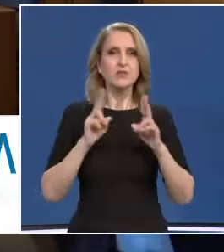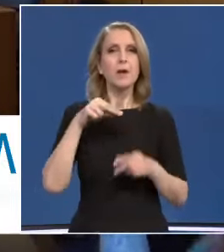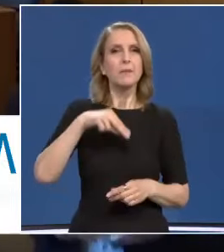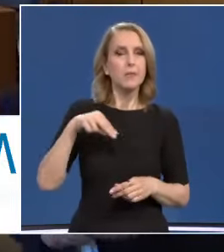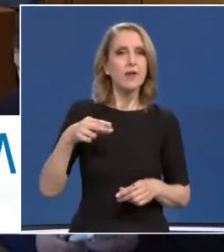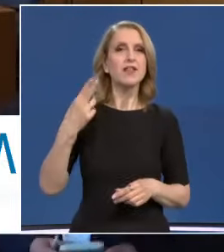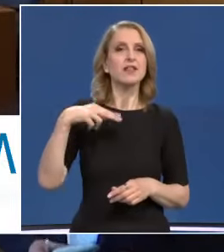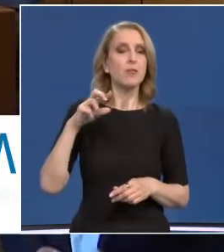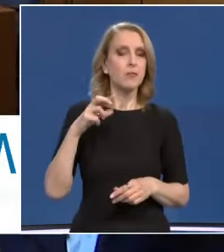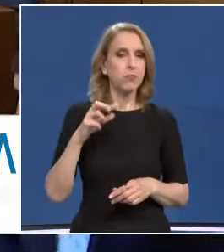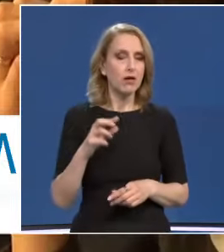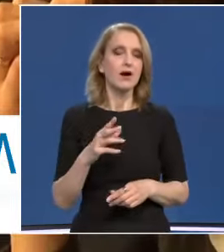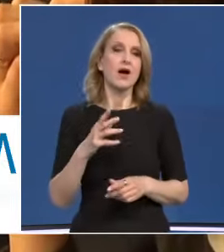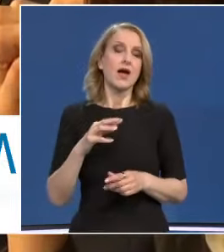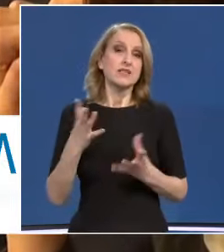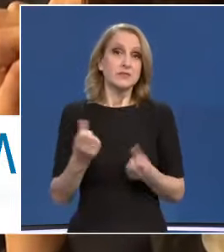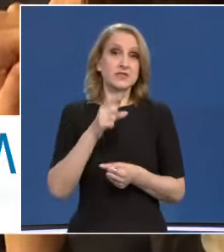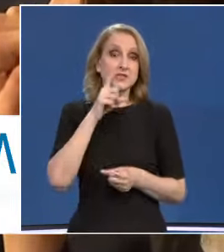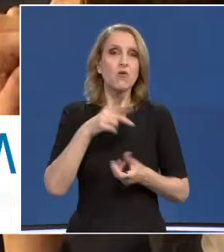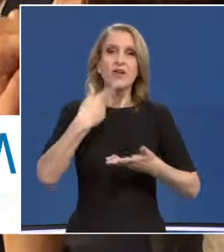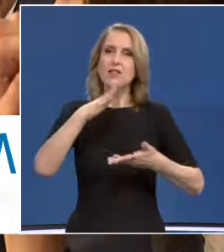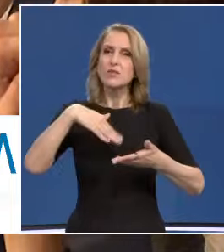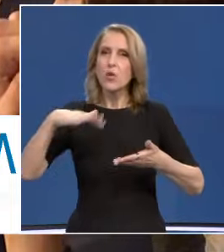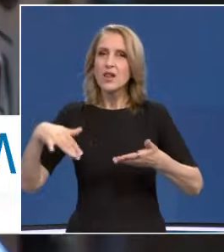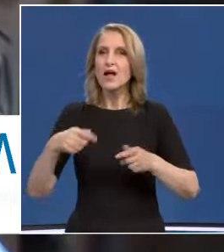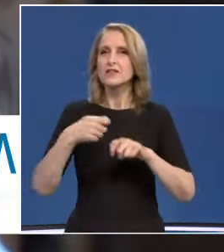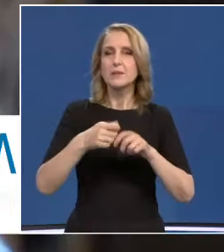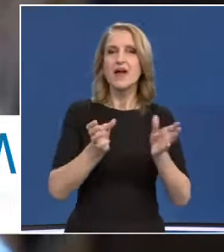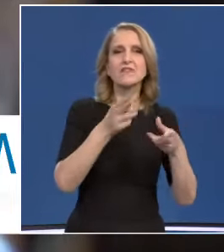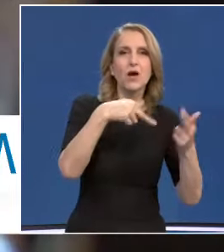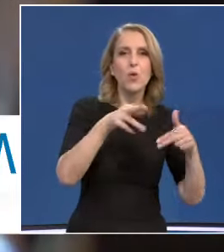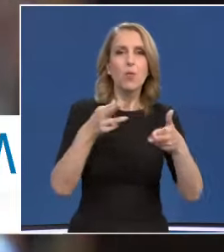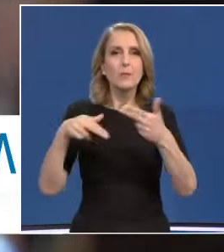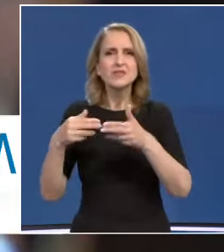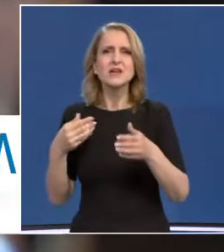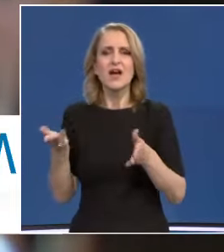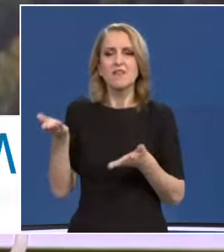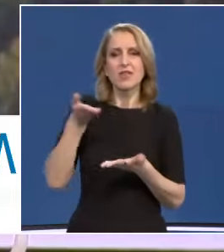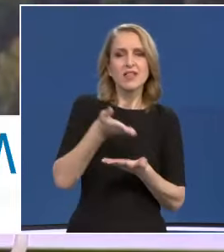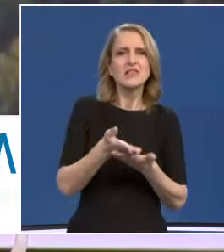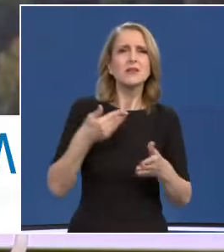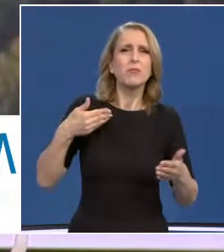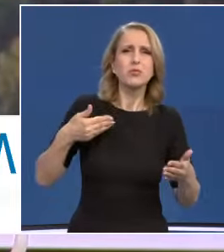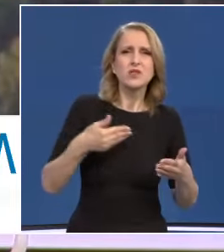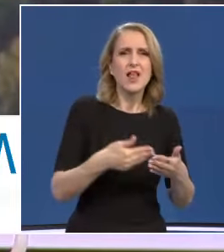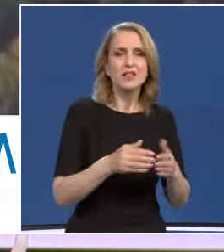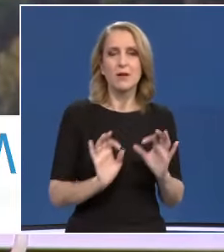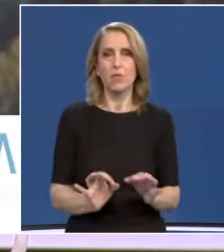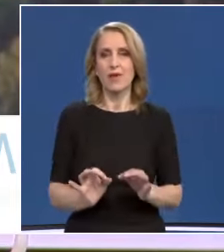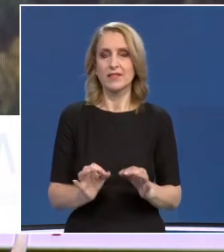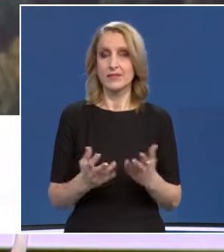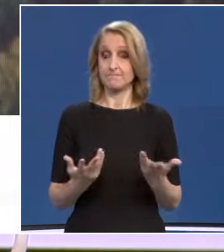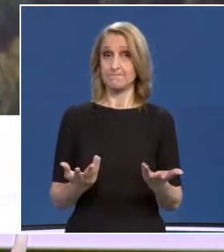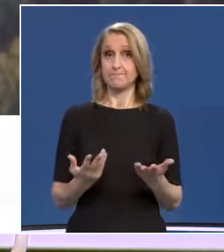Спаси София припомниха, че докладът, с който бяха разпределени комисиите, е внесен в последния момент. апогея на всичко